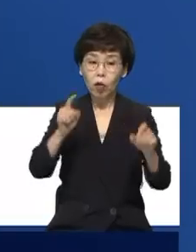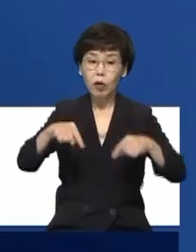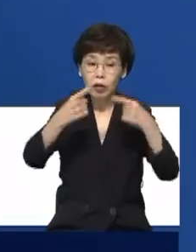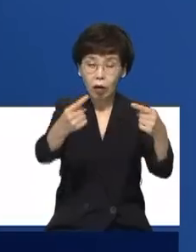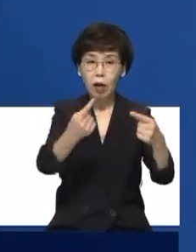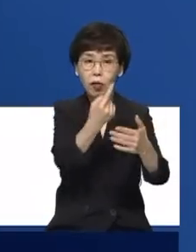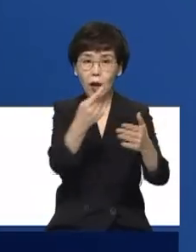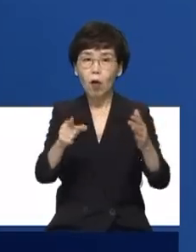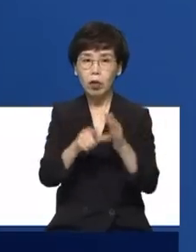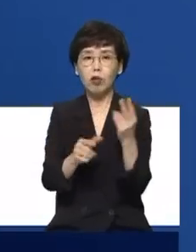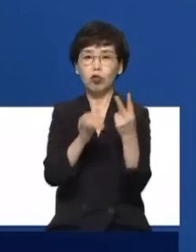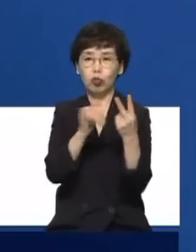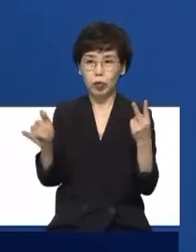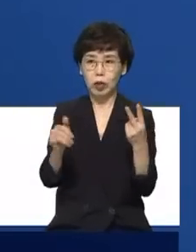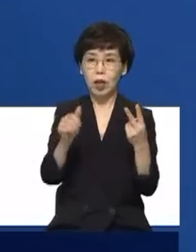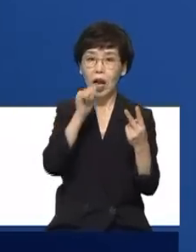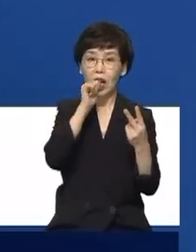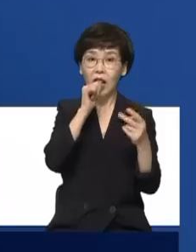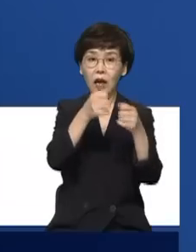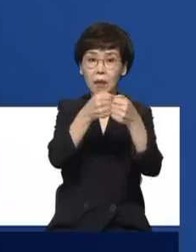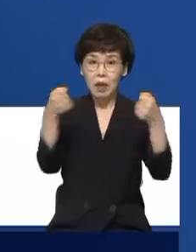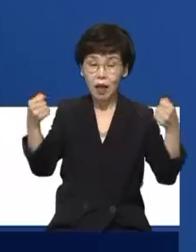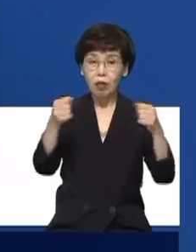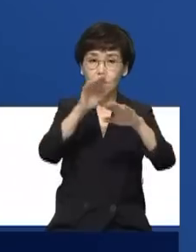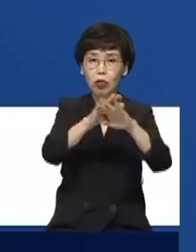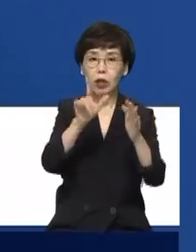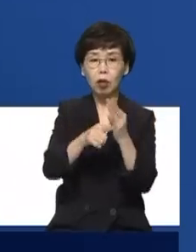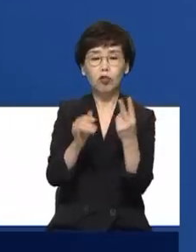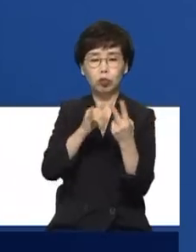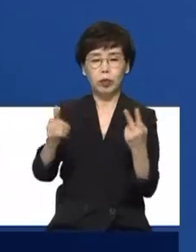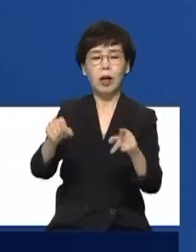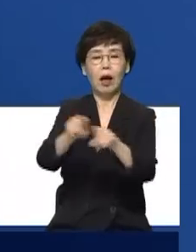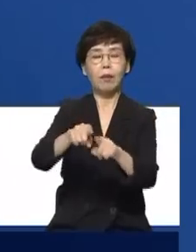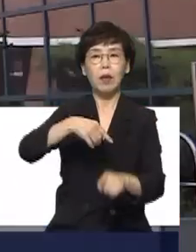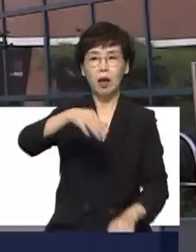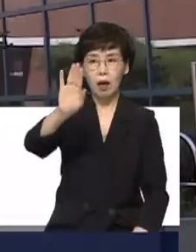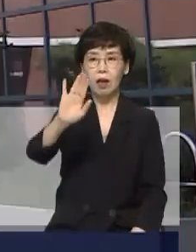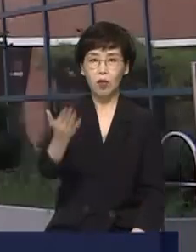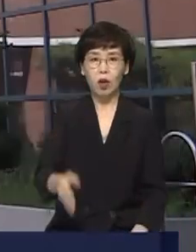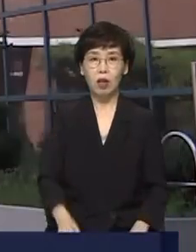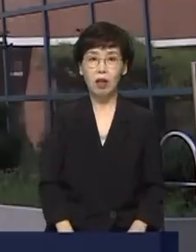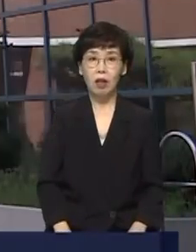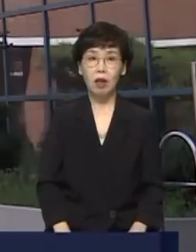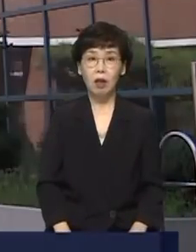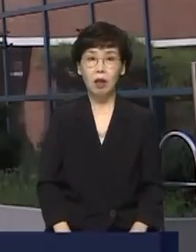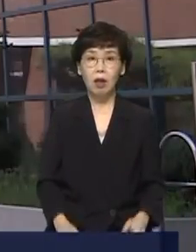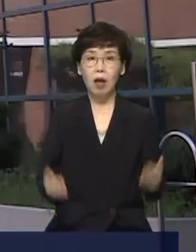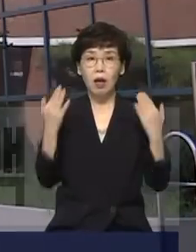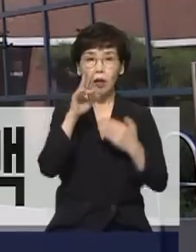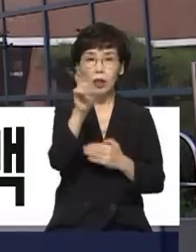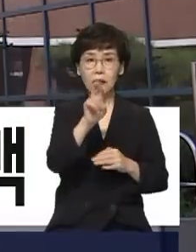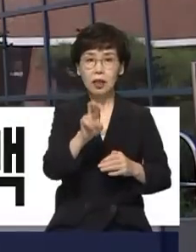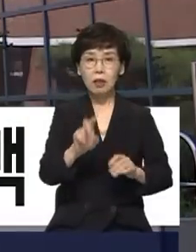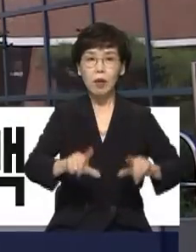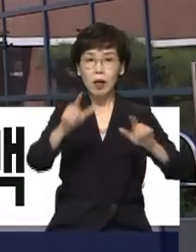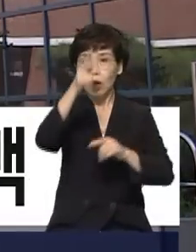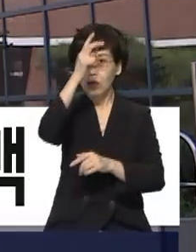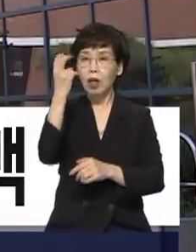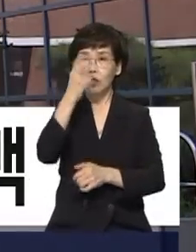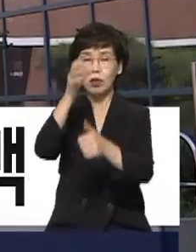보관할때 되어 지방 말씀드린 것은 부분 이상이 관여를 해야만 문제 우리 학교는 지난 20일 경찰에 수사를